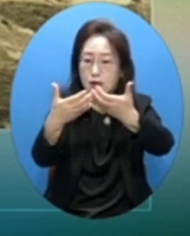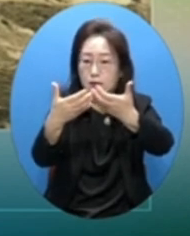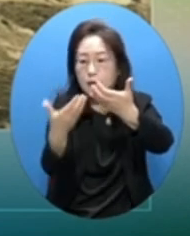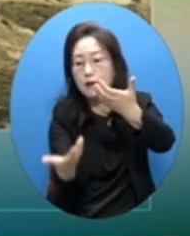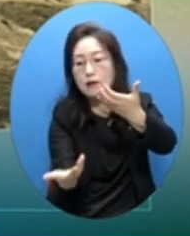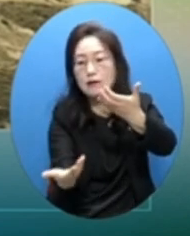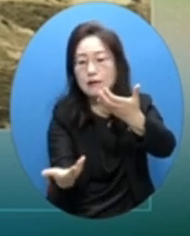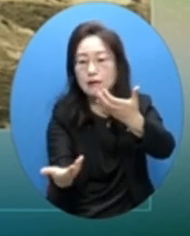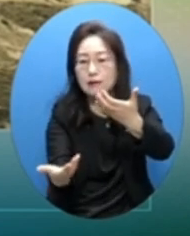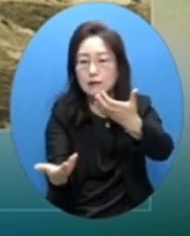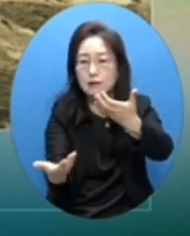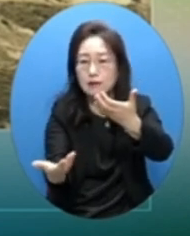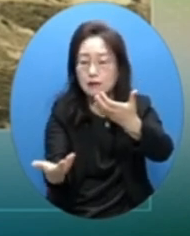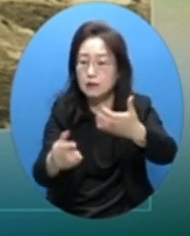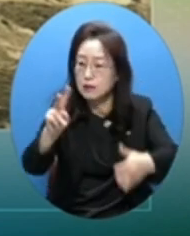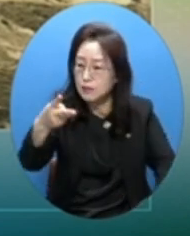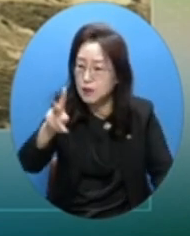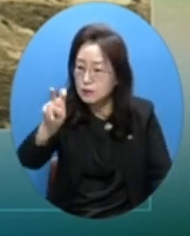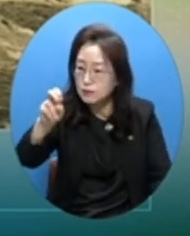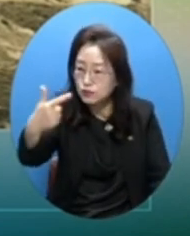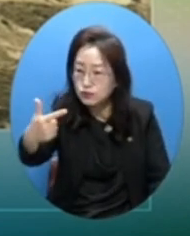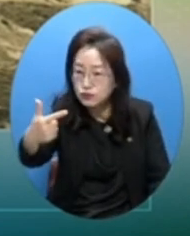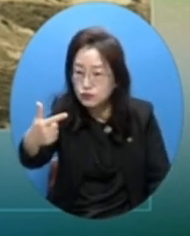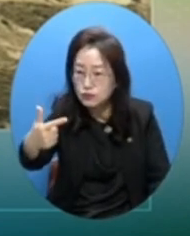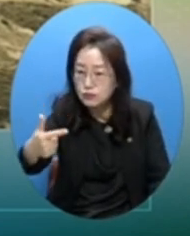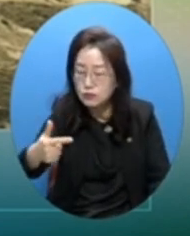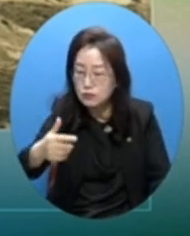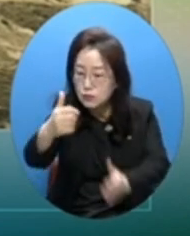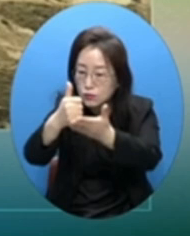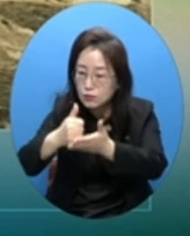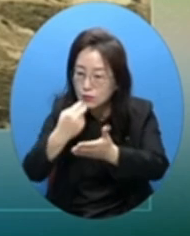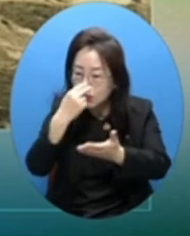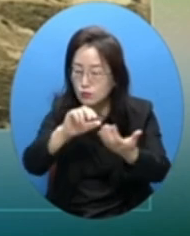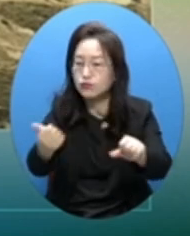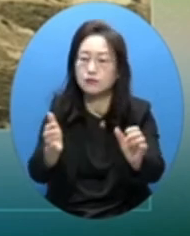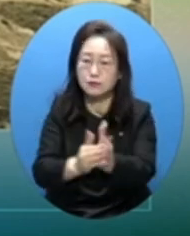가라앉아서 226명의 승객이 목숨을 다 잃습니다.